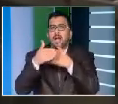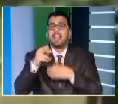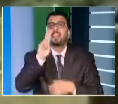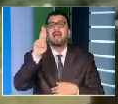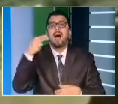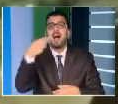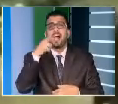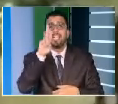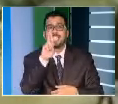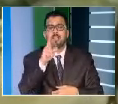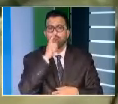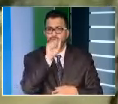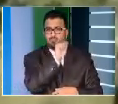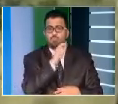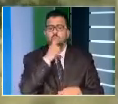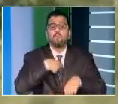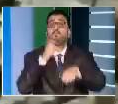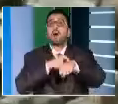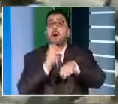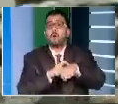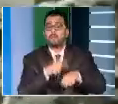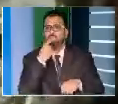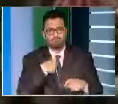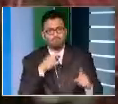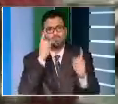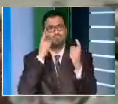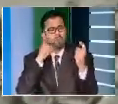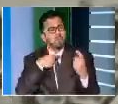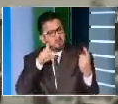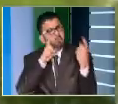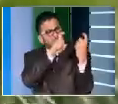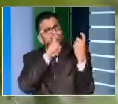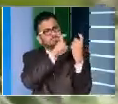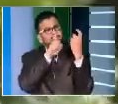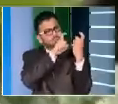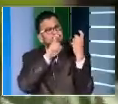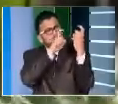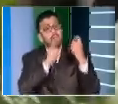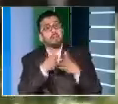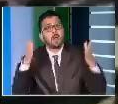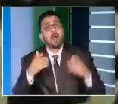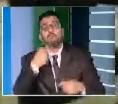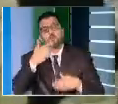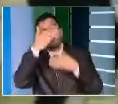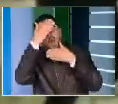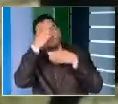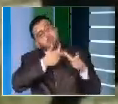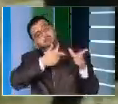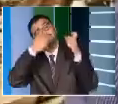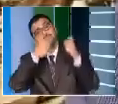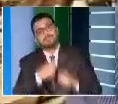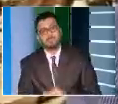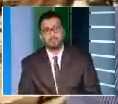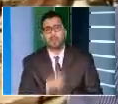تعز، وثالثة في الدمنة صبر الموادم، يقابله تصد كبير من قبل المقاومة.